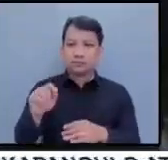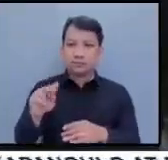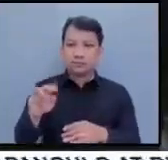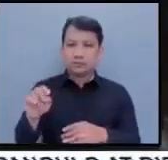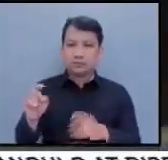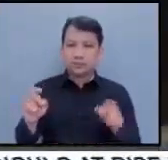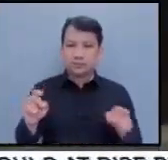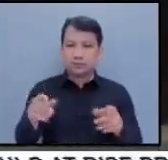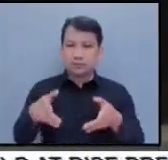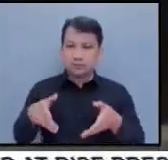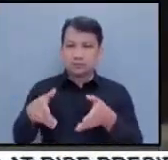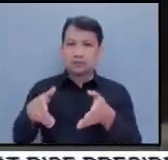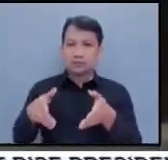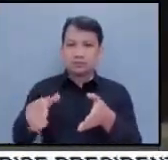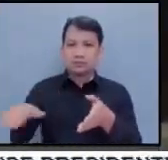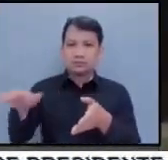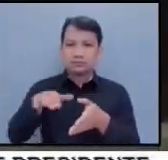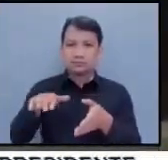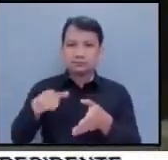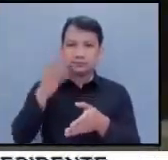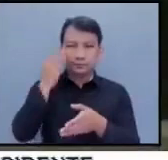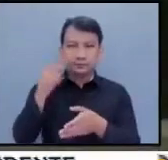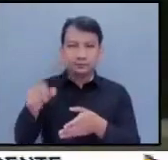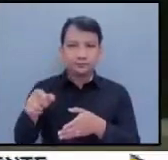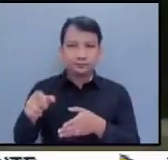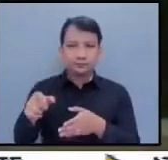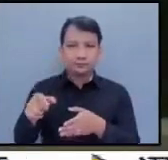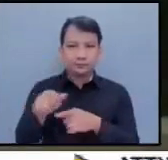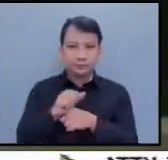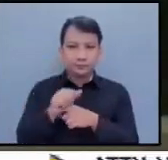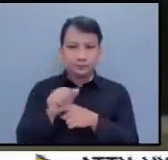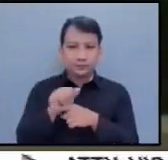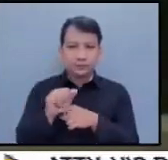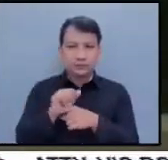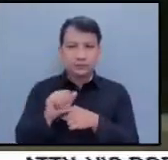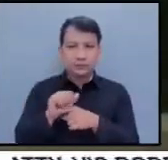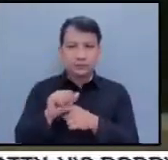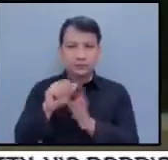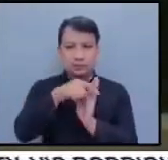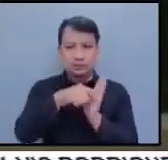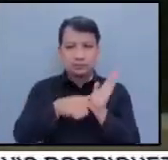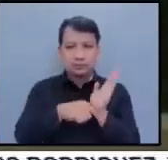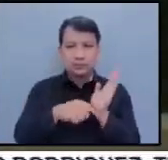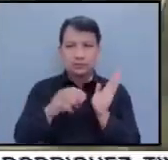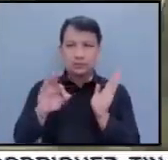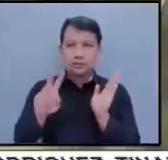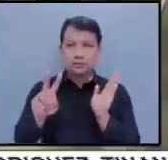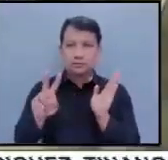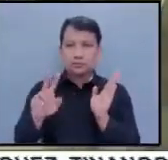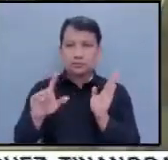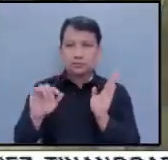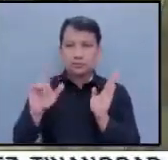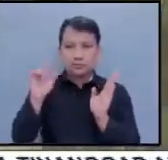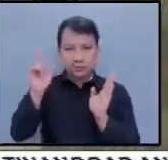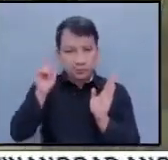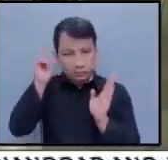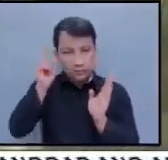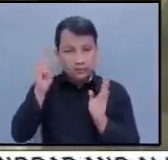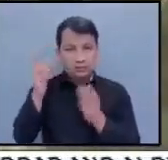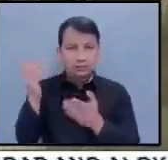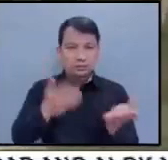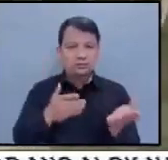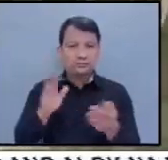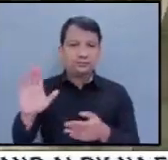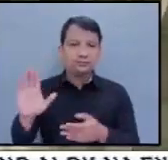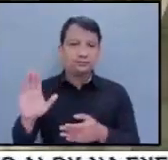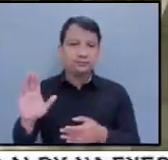lamang mga nasabing mga training ballots. Ang F2 Logistics ang siyang logistics provider ng COMELEC. Tiniyak naman